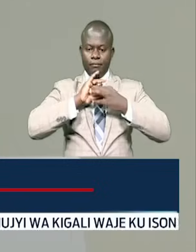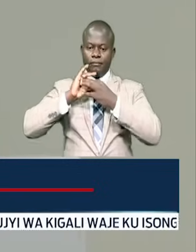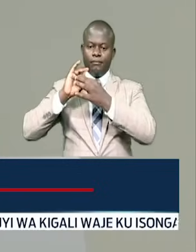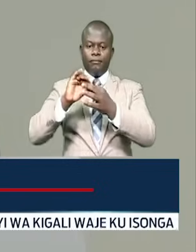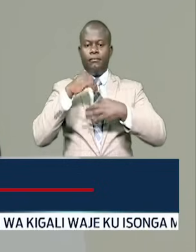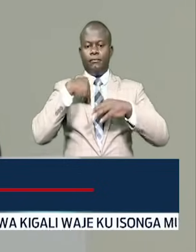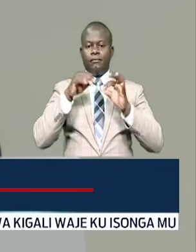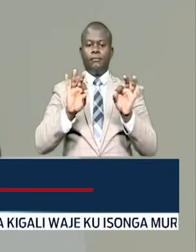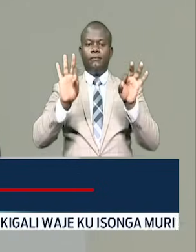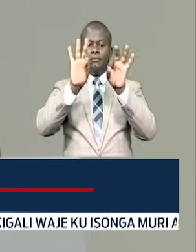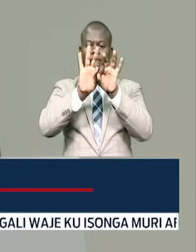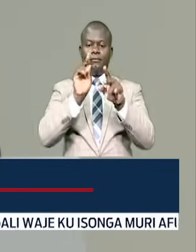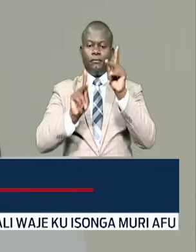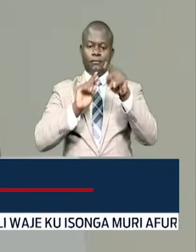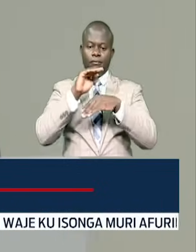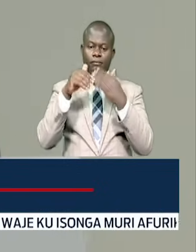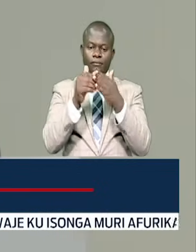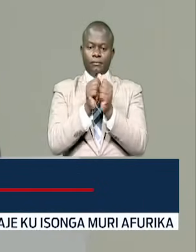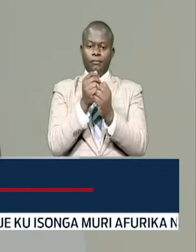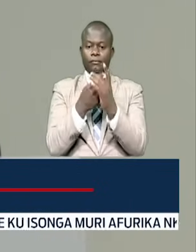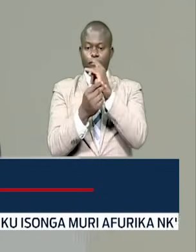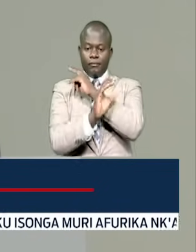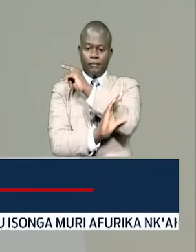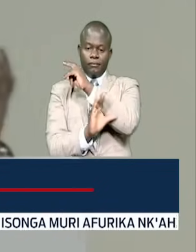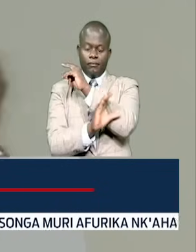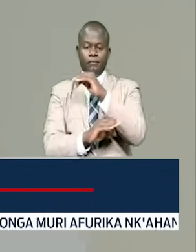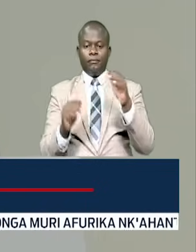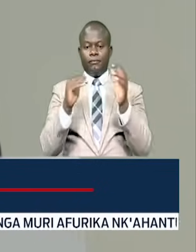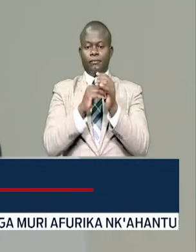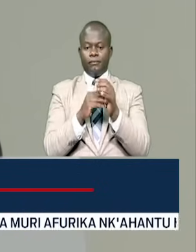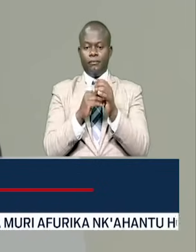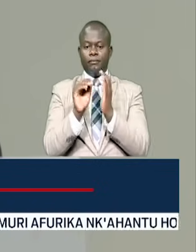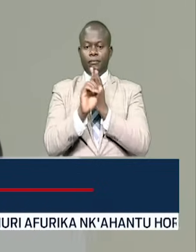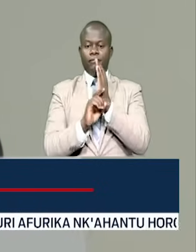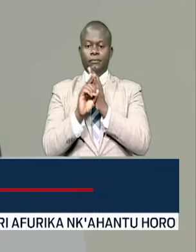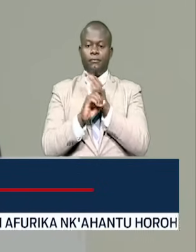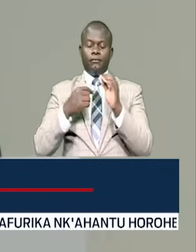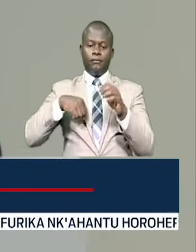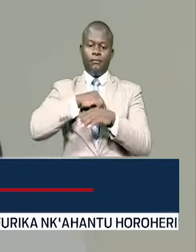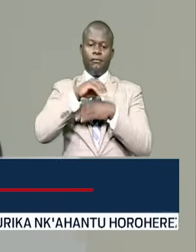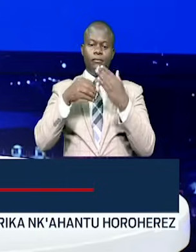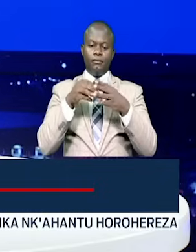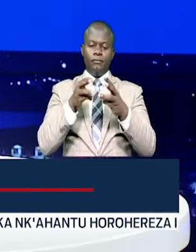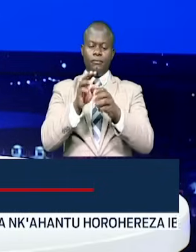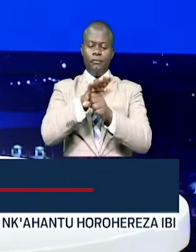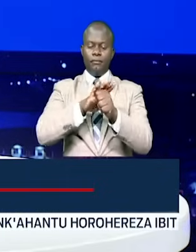bikagirira akamaro abaturage b'ibihugu byombi ndetse n'akarere kacu ku buryo bwaguye.